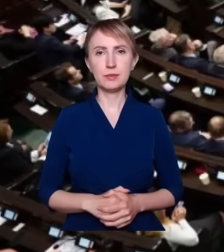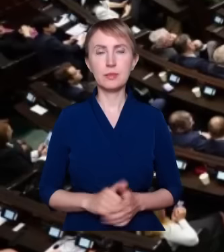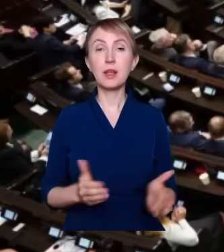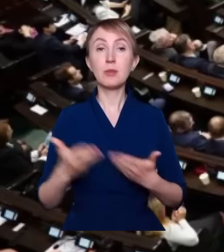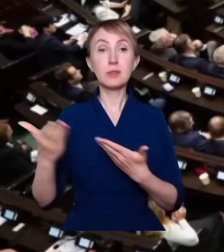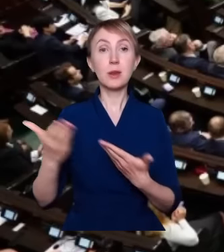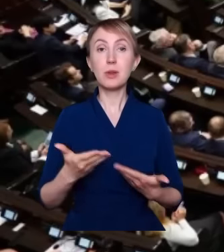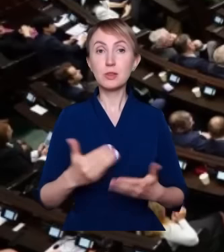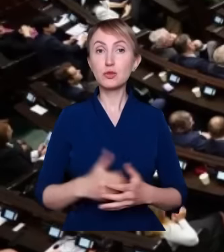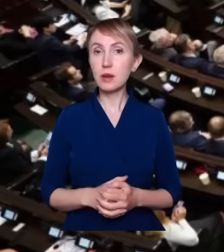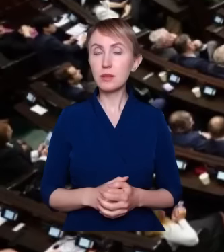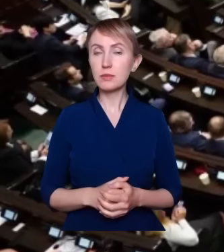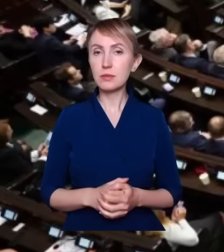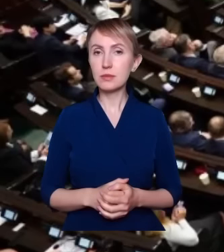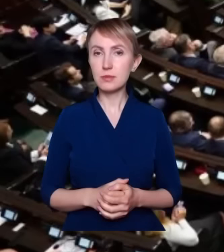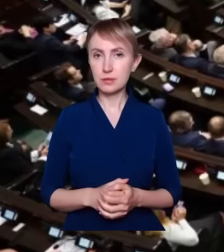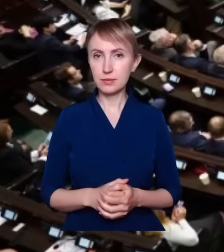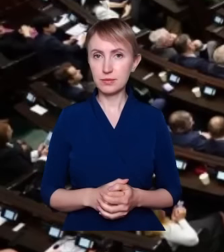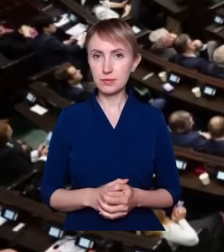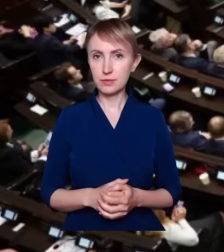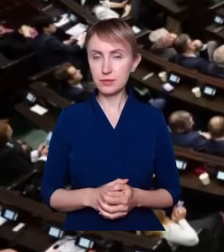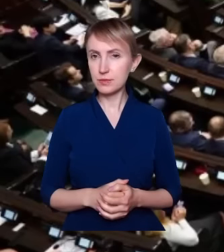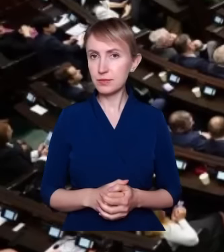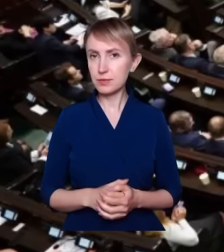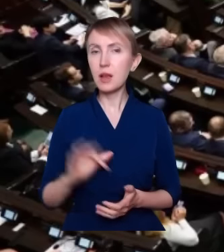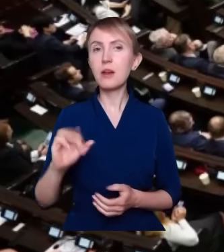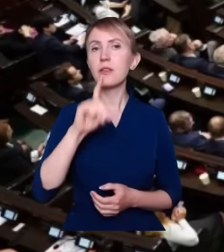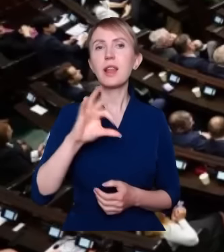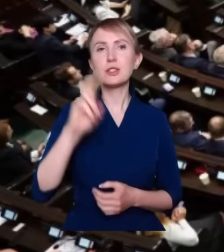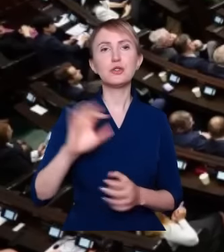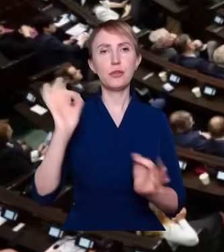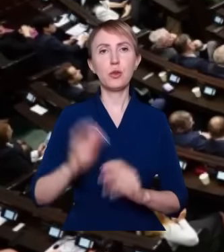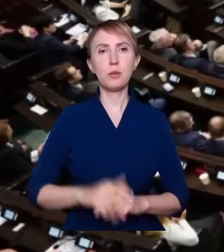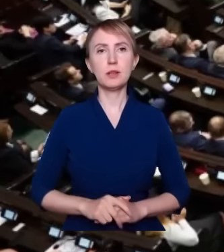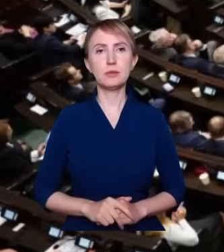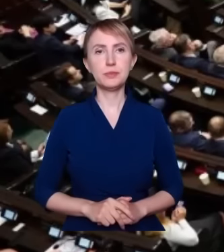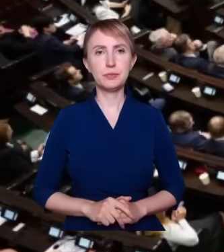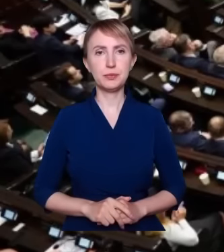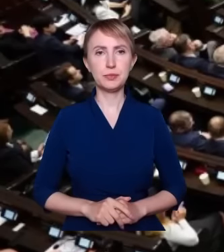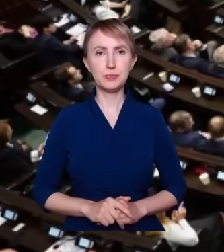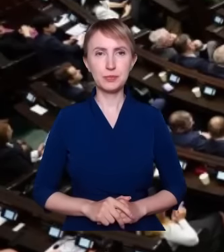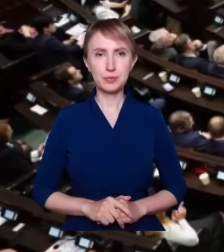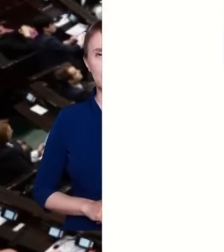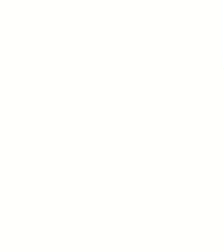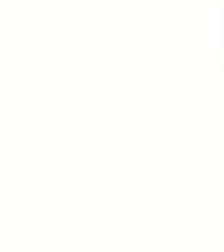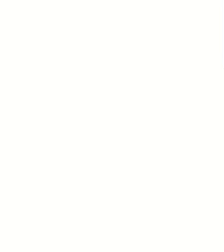państwa na krótki serwis informacyjny Flash Republika Teraz.